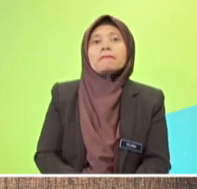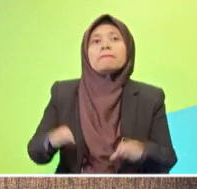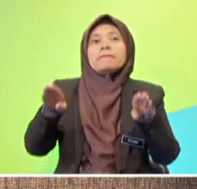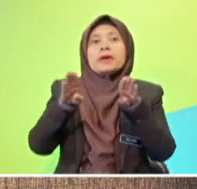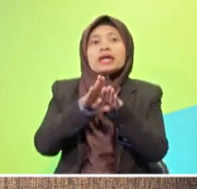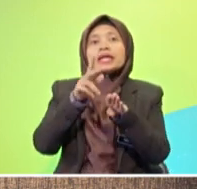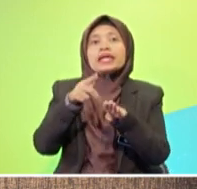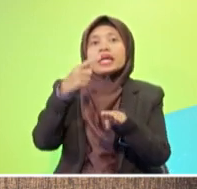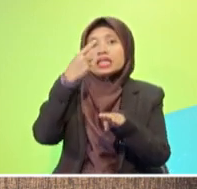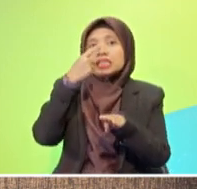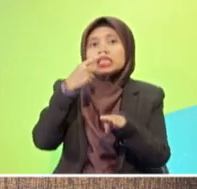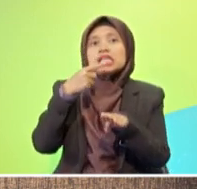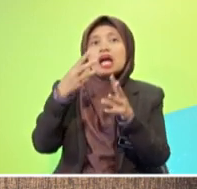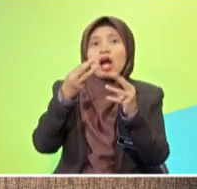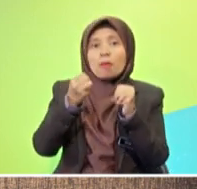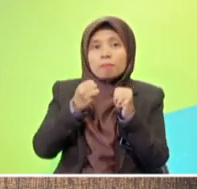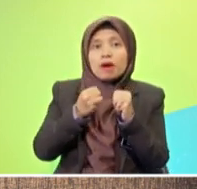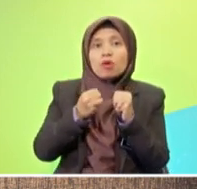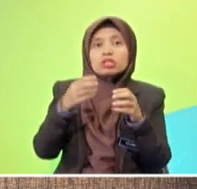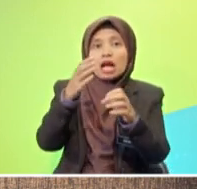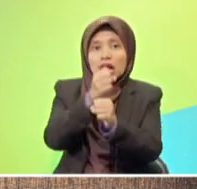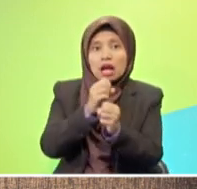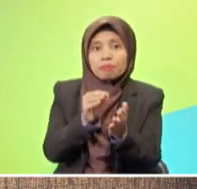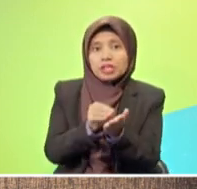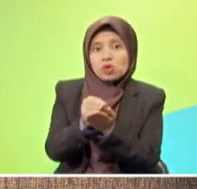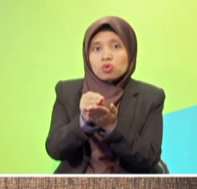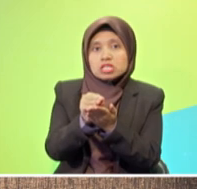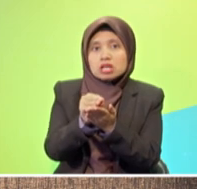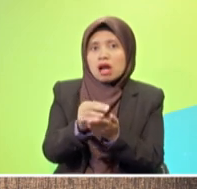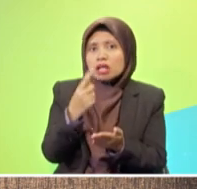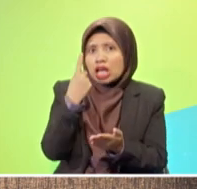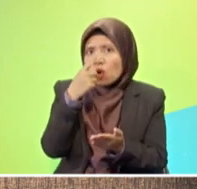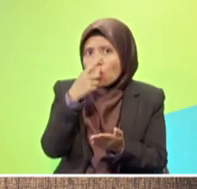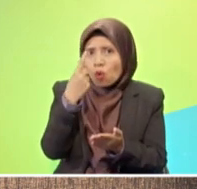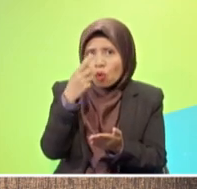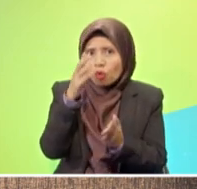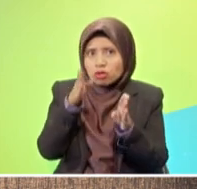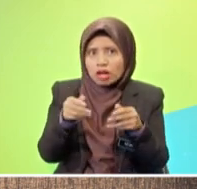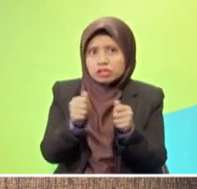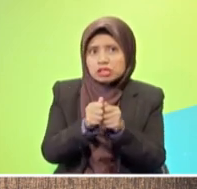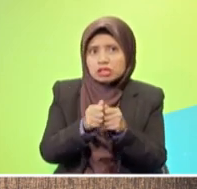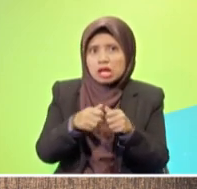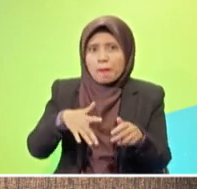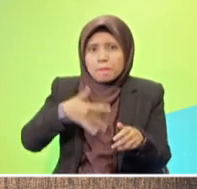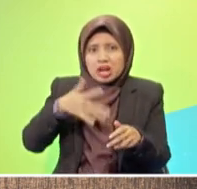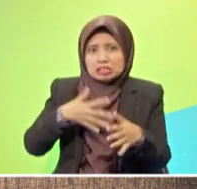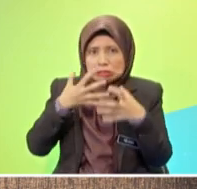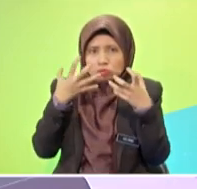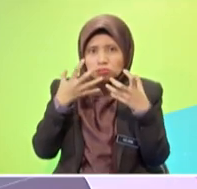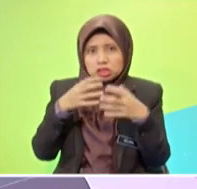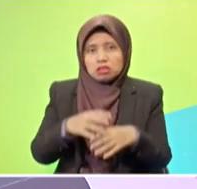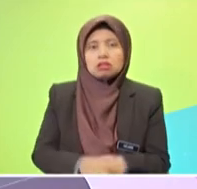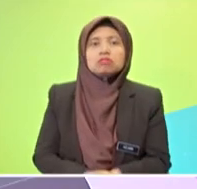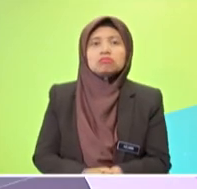hendak menerkam tikus bermaksud memandang seseorang dengan perasaan marah Iya betul jadi kita Nampak tak situ